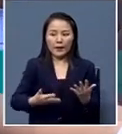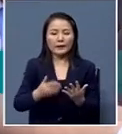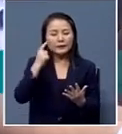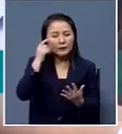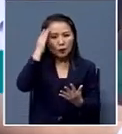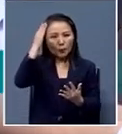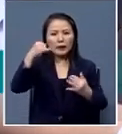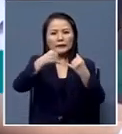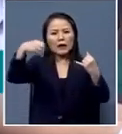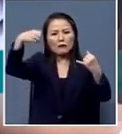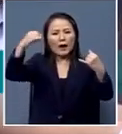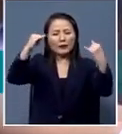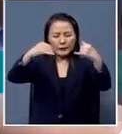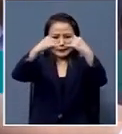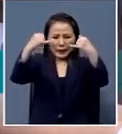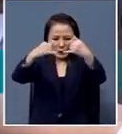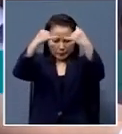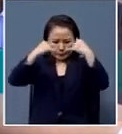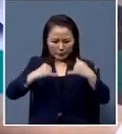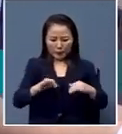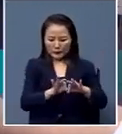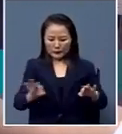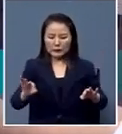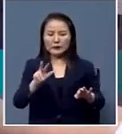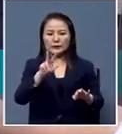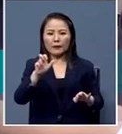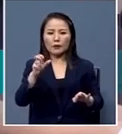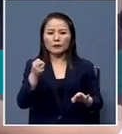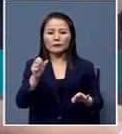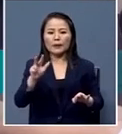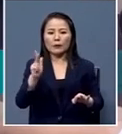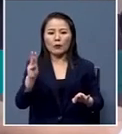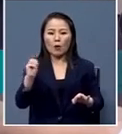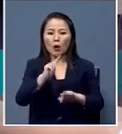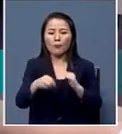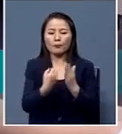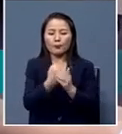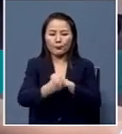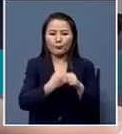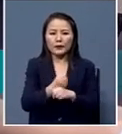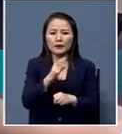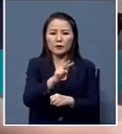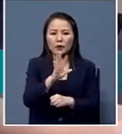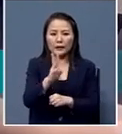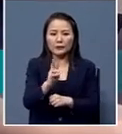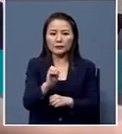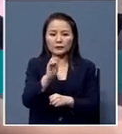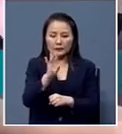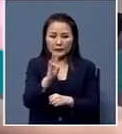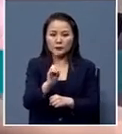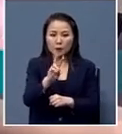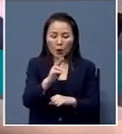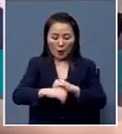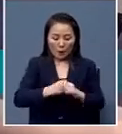ครับให้สำเร็จเนี่ย313กิโลเมตรในปี2572นะฮะปีนี้เนี่ยเรามีคือเราเสร็จมาแล้ว62